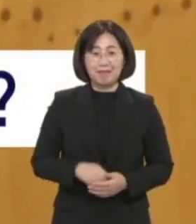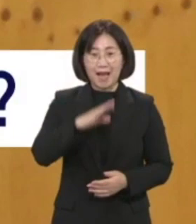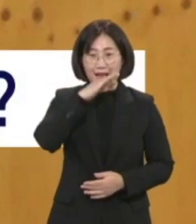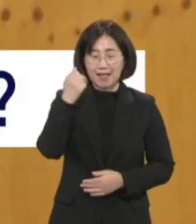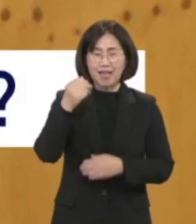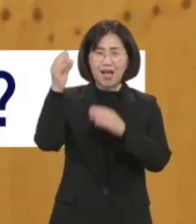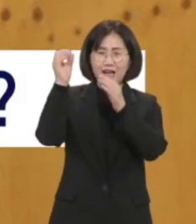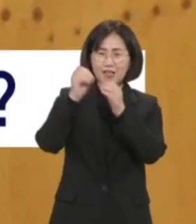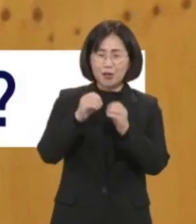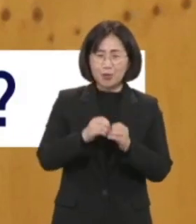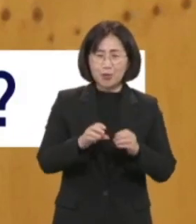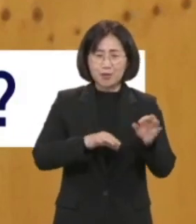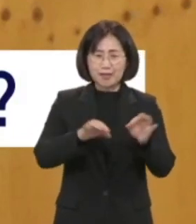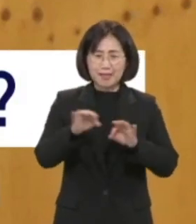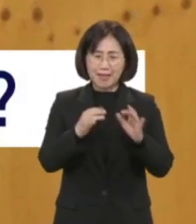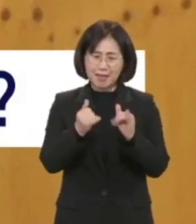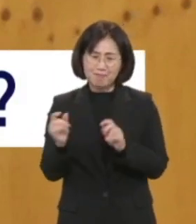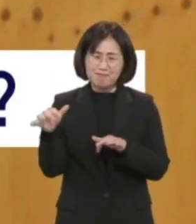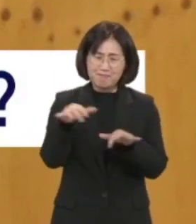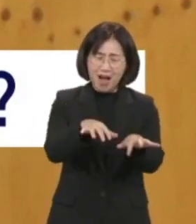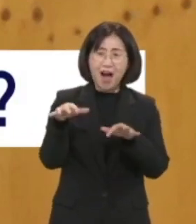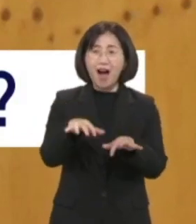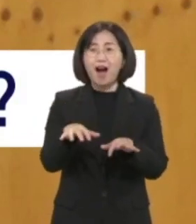전통시장 살리기에 노력을